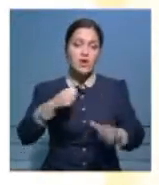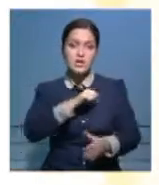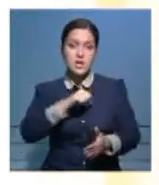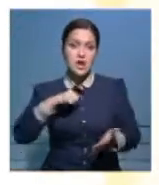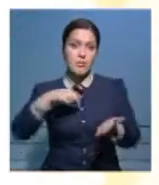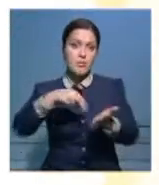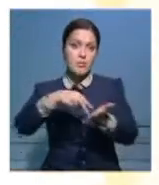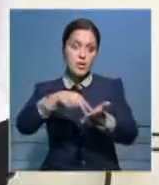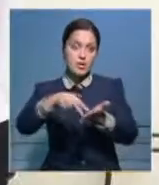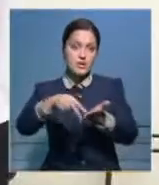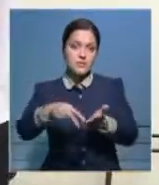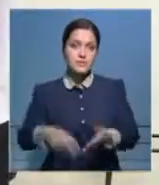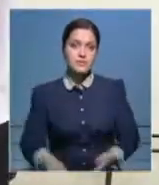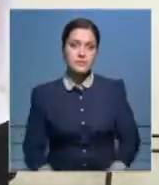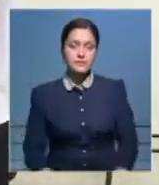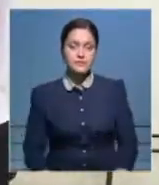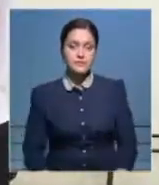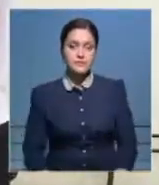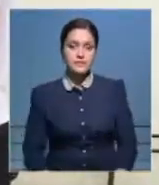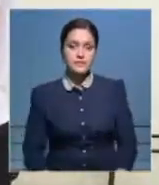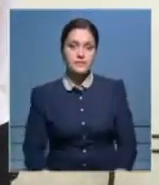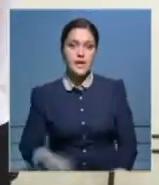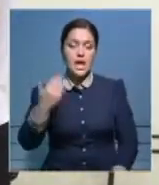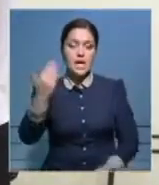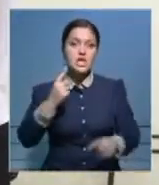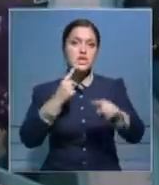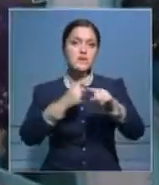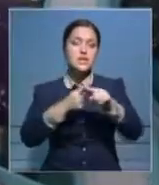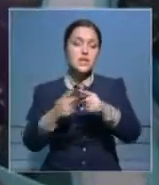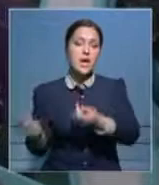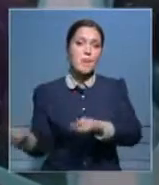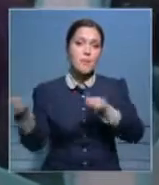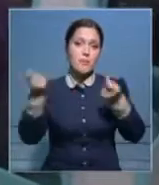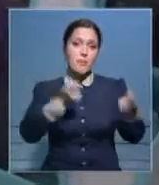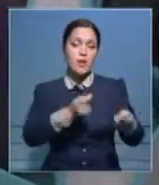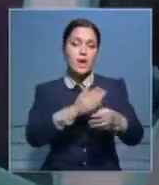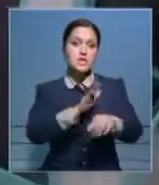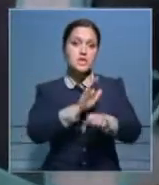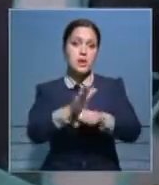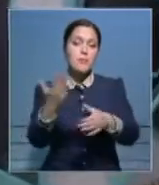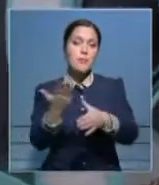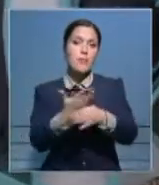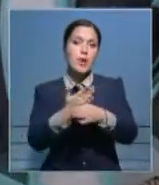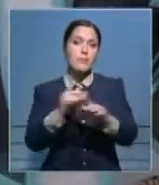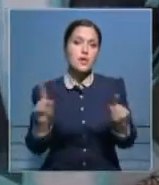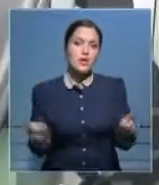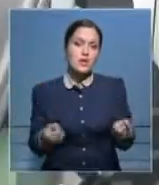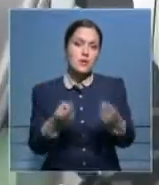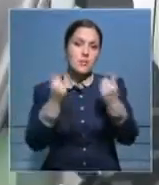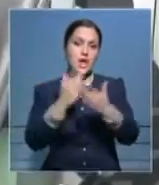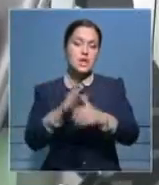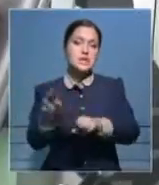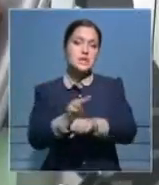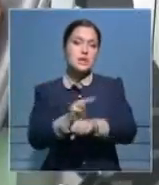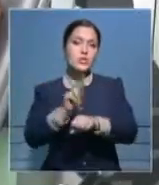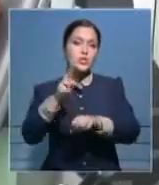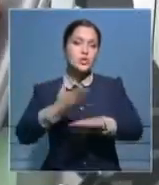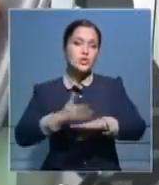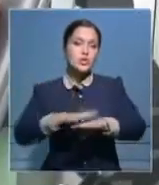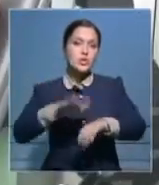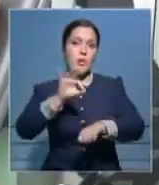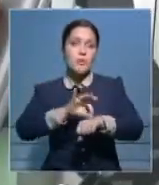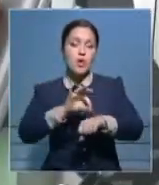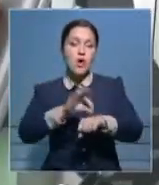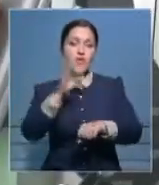Правда, пока с тростью. Установка швейцарского производства помогает возвращаться тяжелобольным к полноценной жизни. Время и частоту